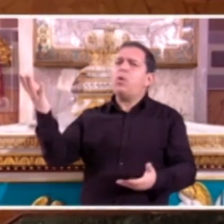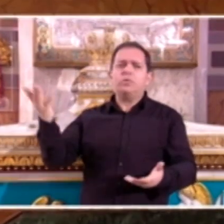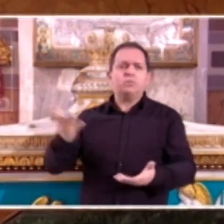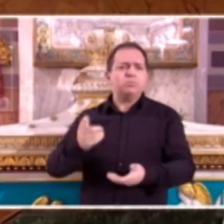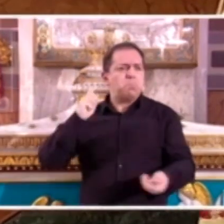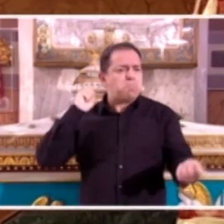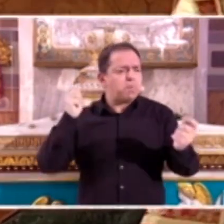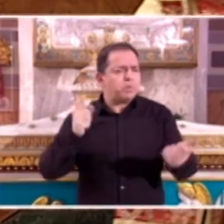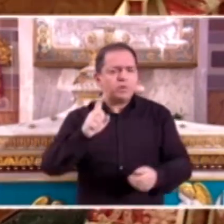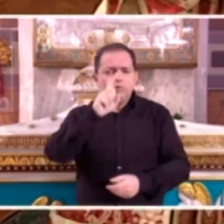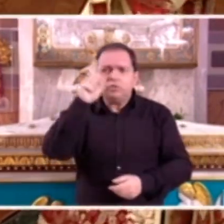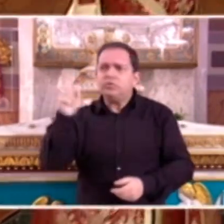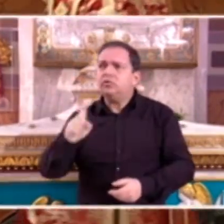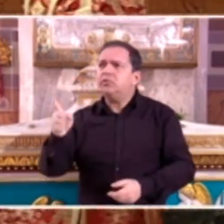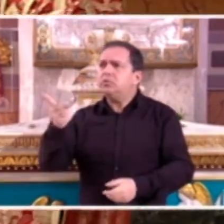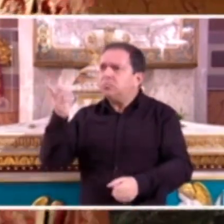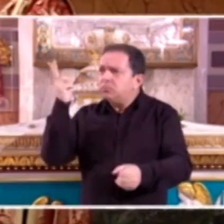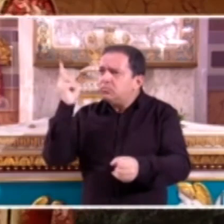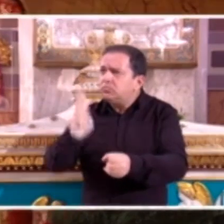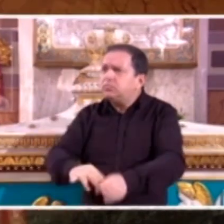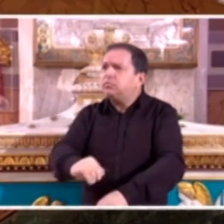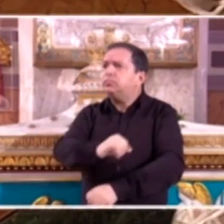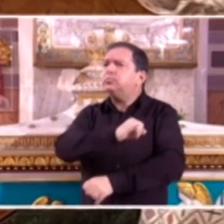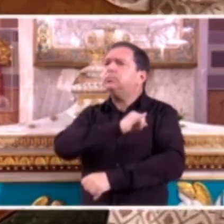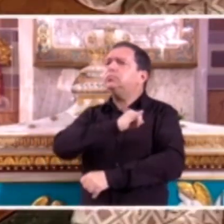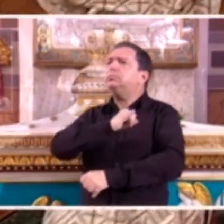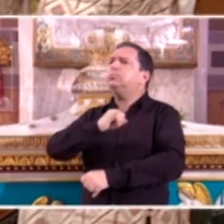η ζωή η